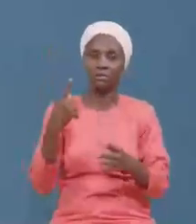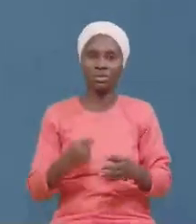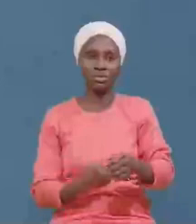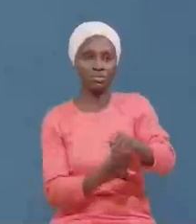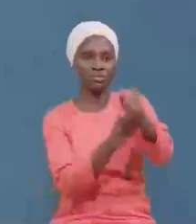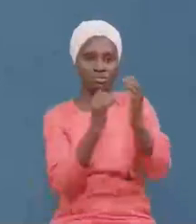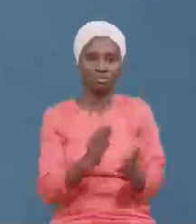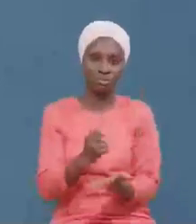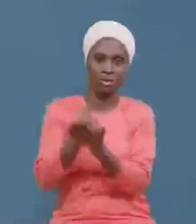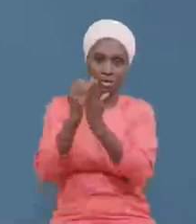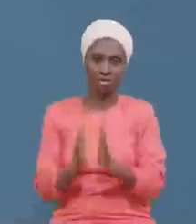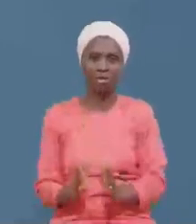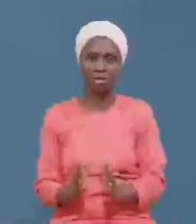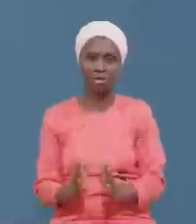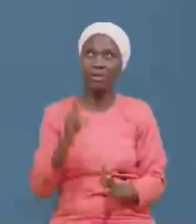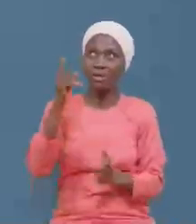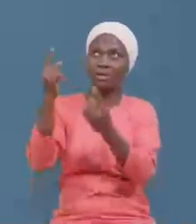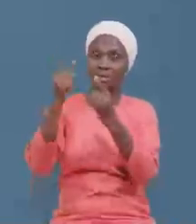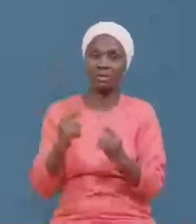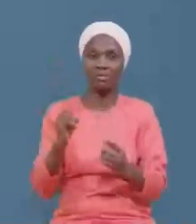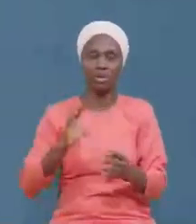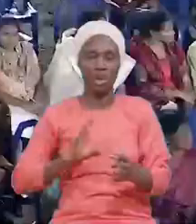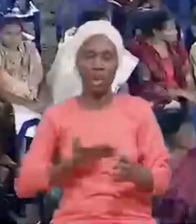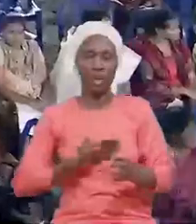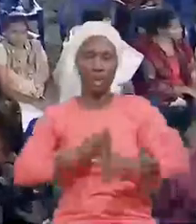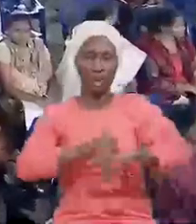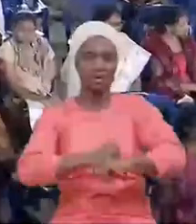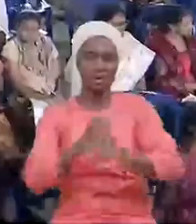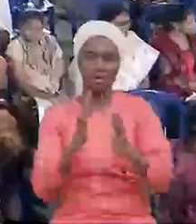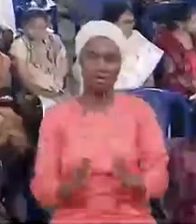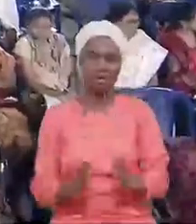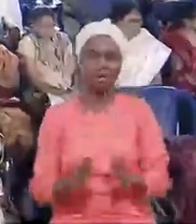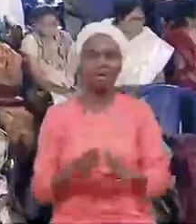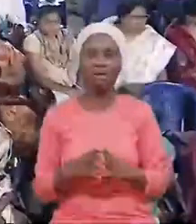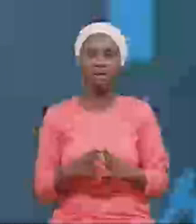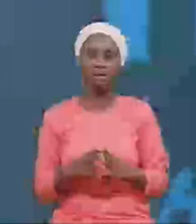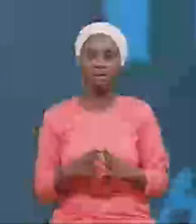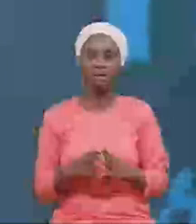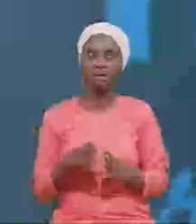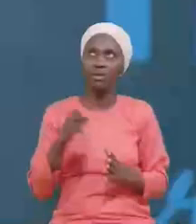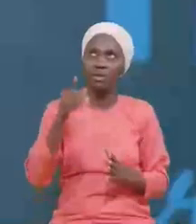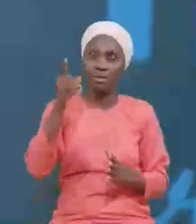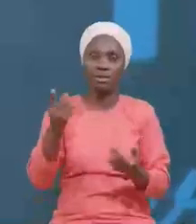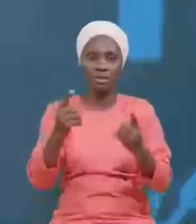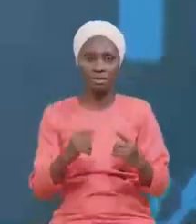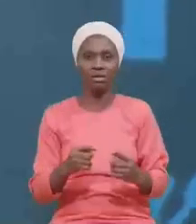présente. Ainsi notre défenseur se présente. Ainsi se